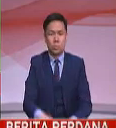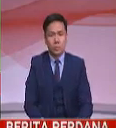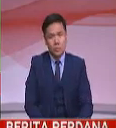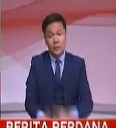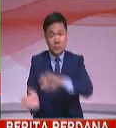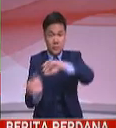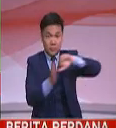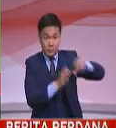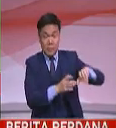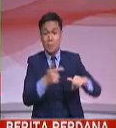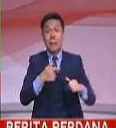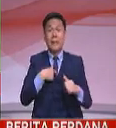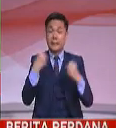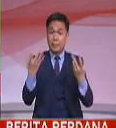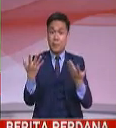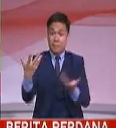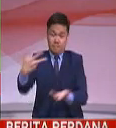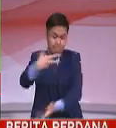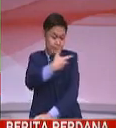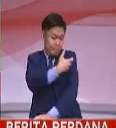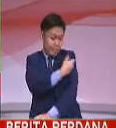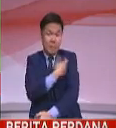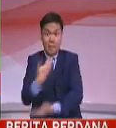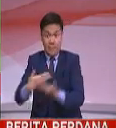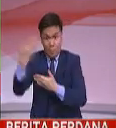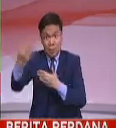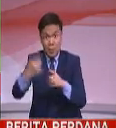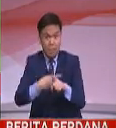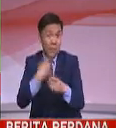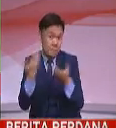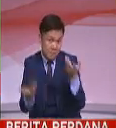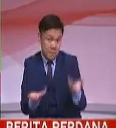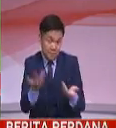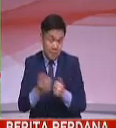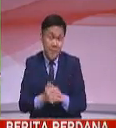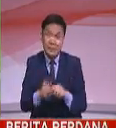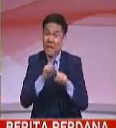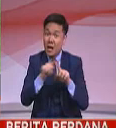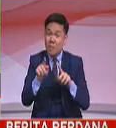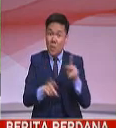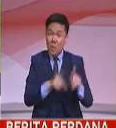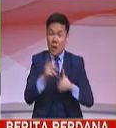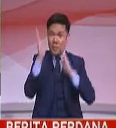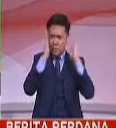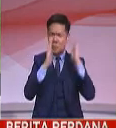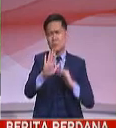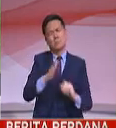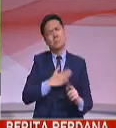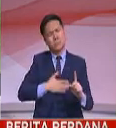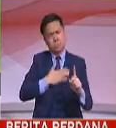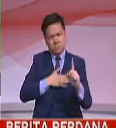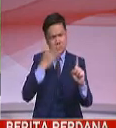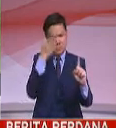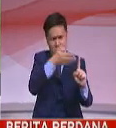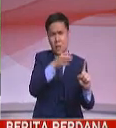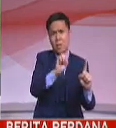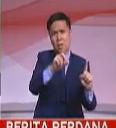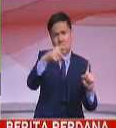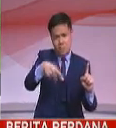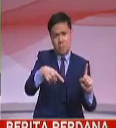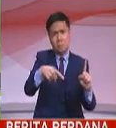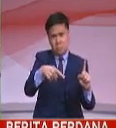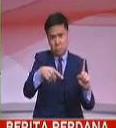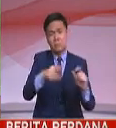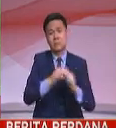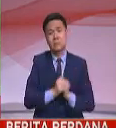Walaupun negara bakal menerima bekalan vaksin pada bulan hadapan, namun kita sebagai rakyat Malaysia harus tetap patuh kepada SOP yang telah ditetapkan